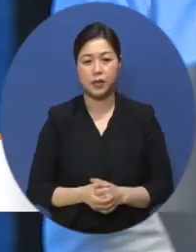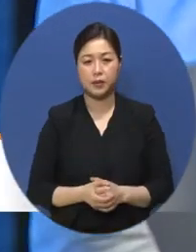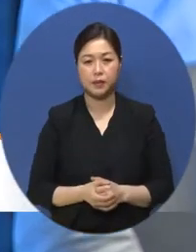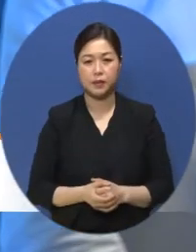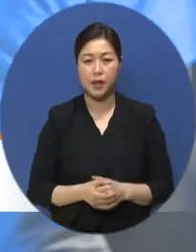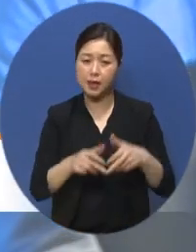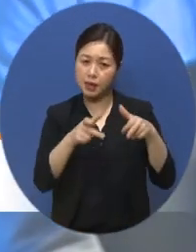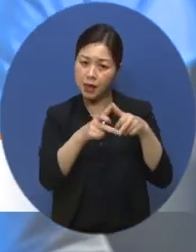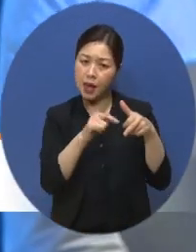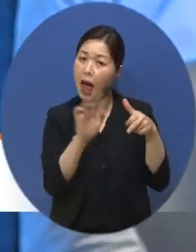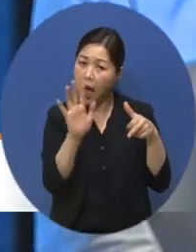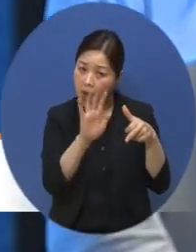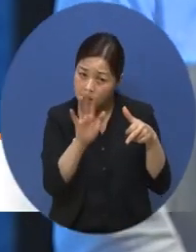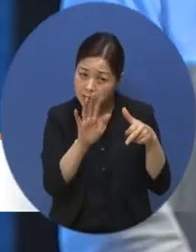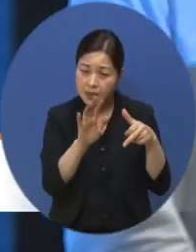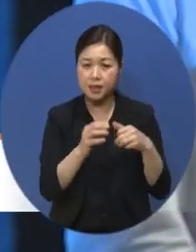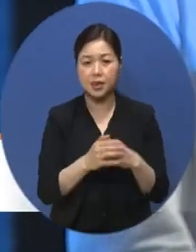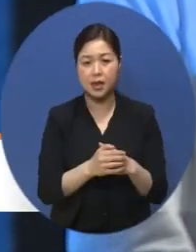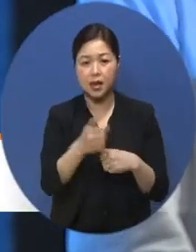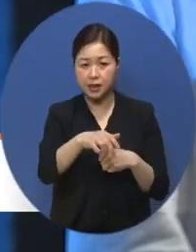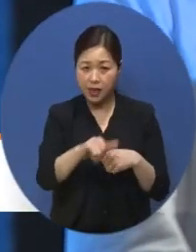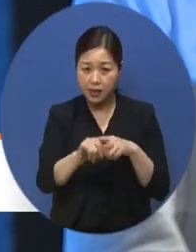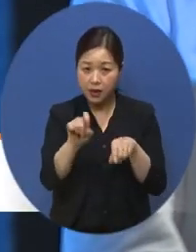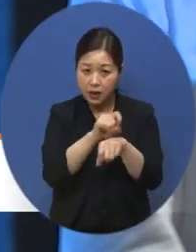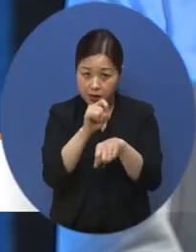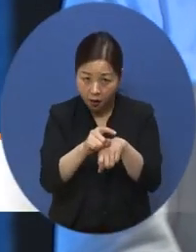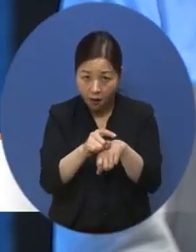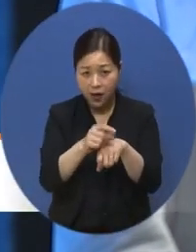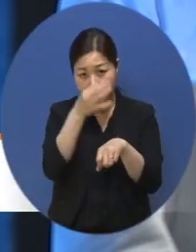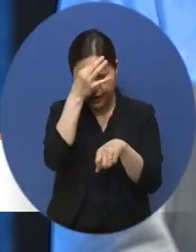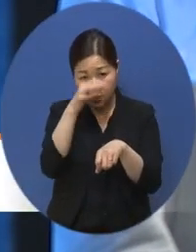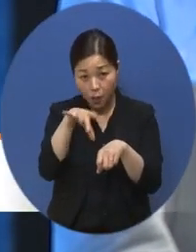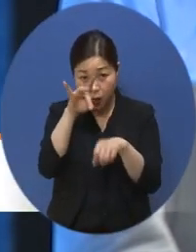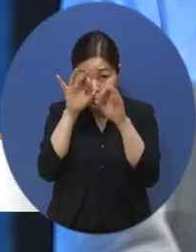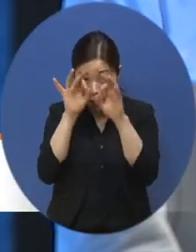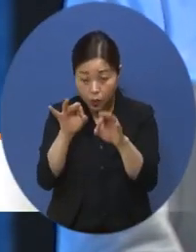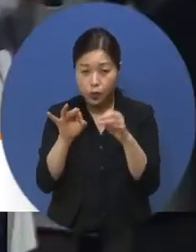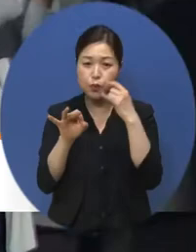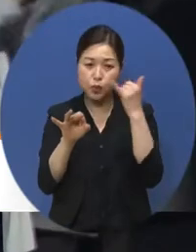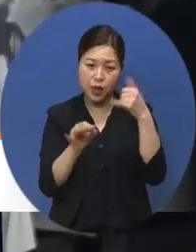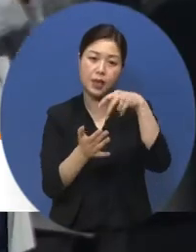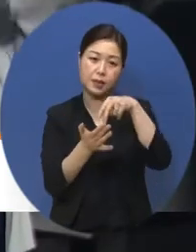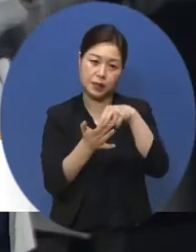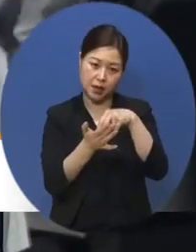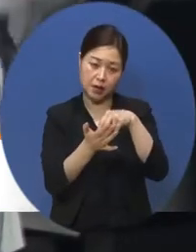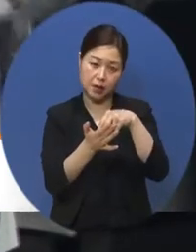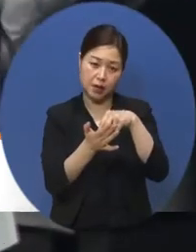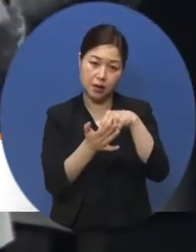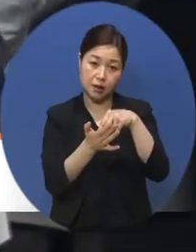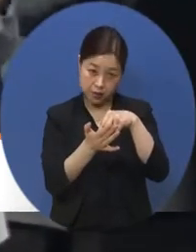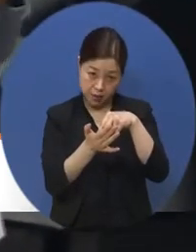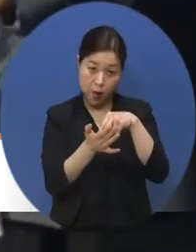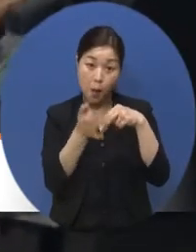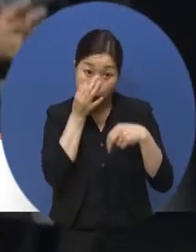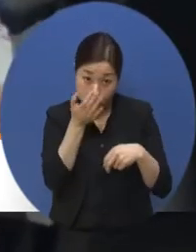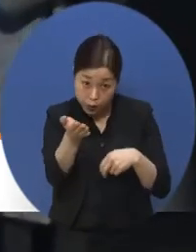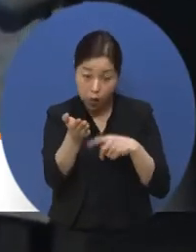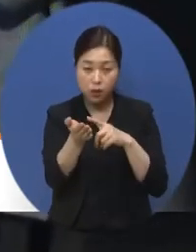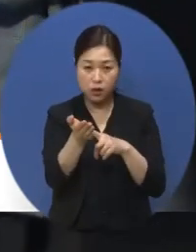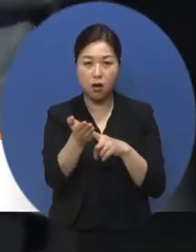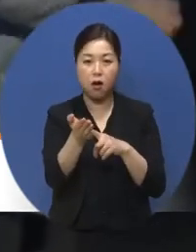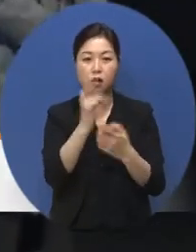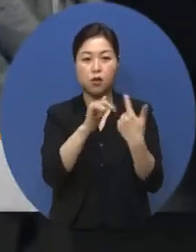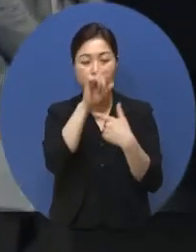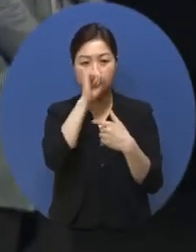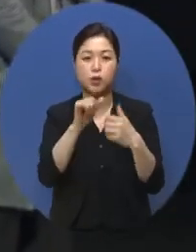장애가 아닌 아이들의 개성과 재능을 먼저 바라보는 어머니들의 시선을 통해 영화는 더 나은 세상을 위한 울림을